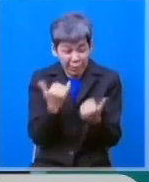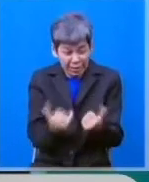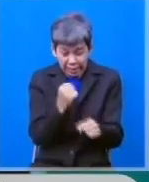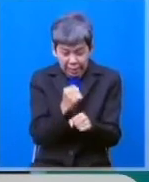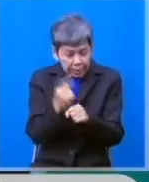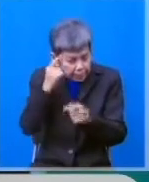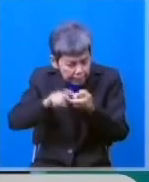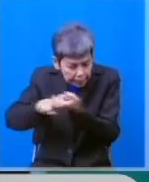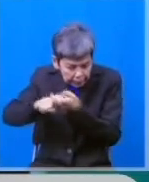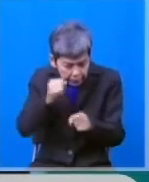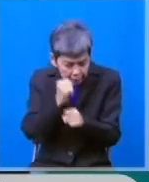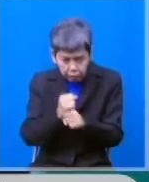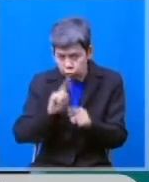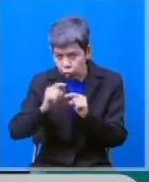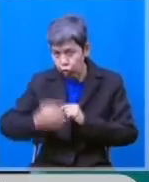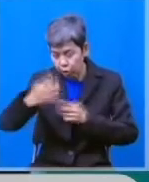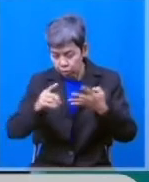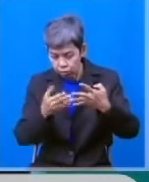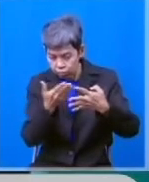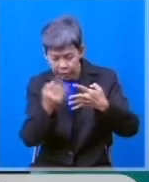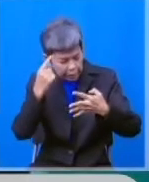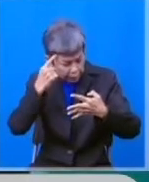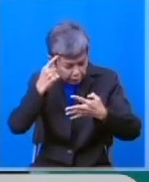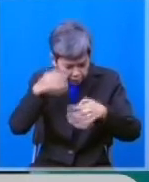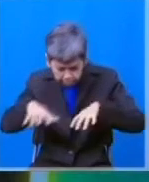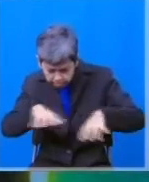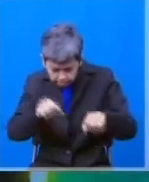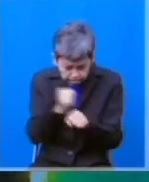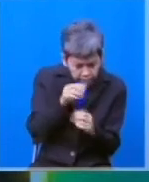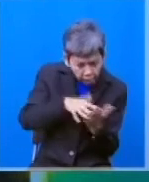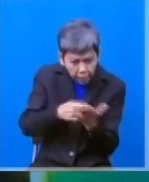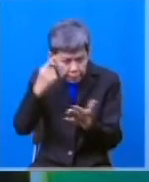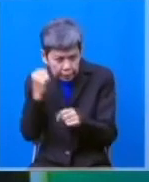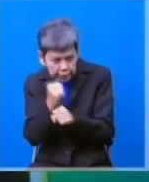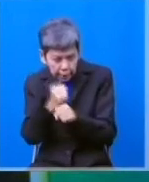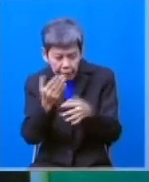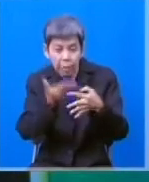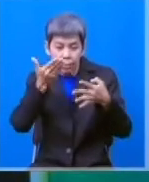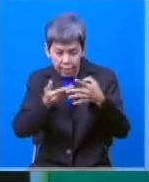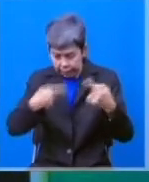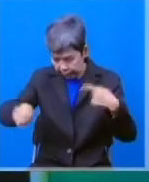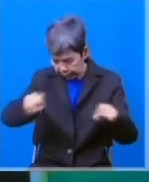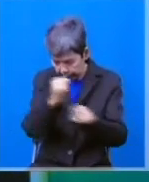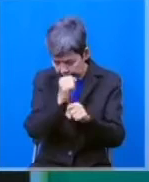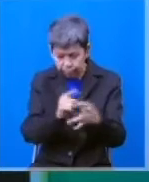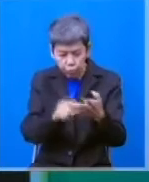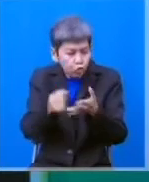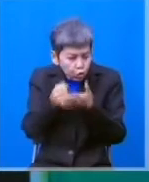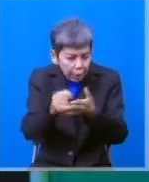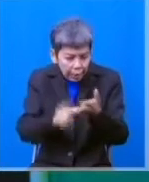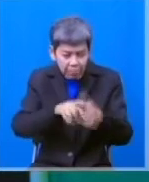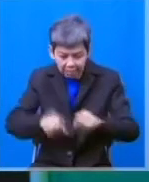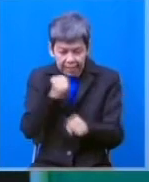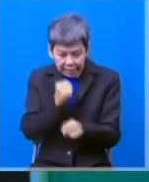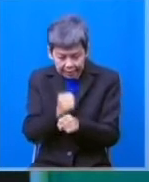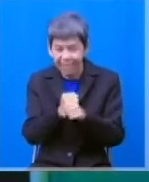ขบวนการมี4ระดับนะครับตั้งแต่มาสเตอร์มายนะครับก็คือระดับที่คิดเลยนะครับแล้วก็มีระดับสั่งการระดับสนับสนุนแล้วก็ระดับปฏิบัติ